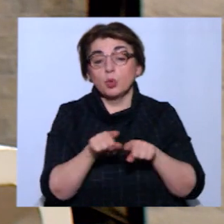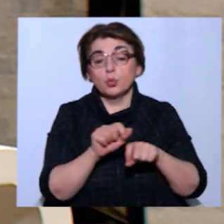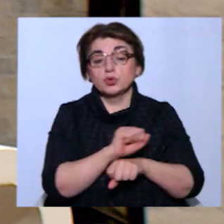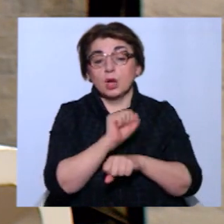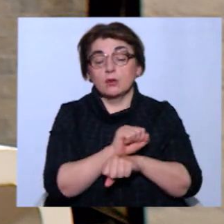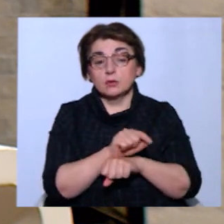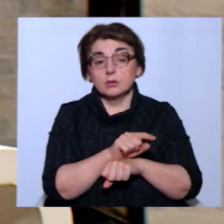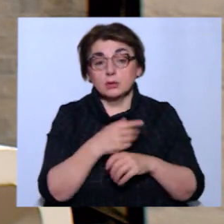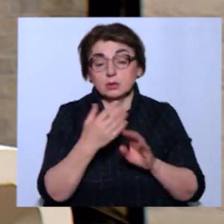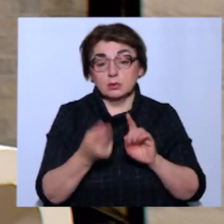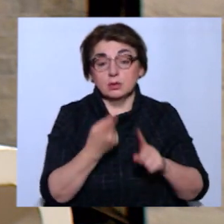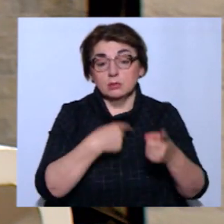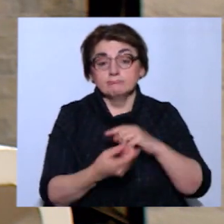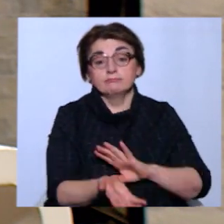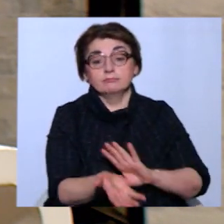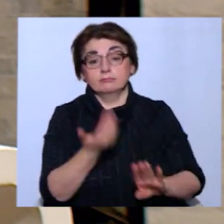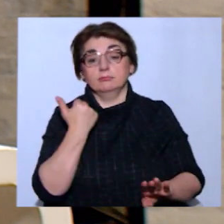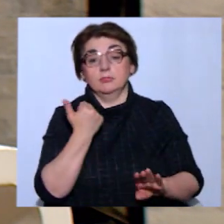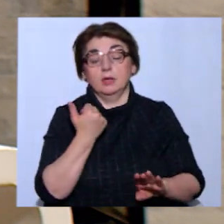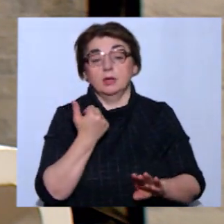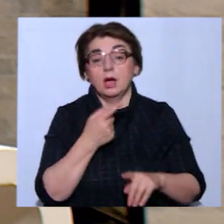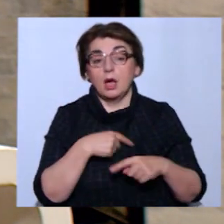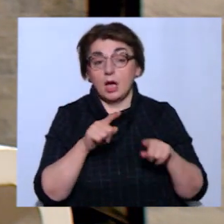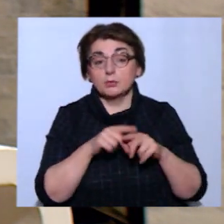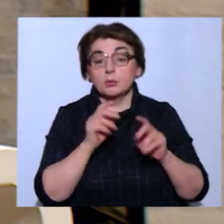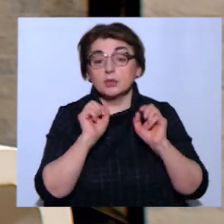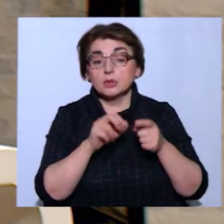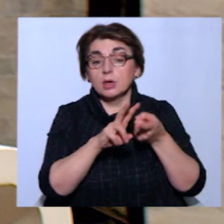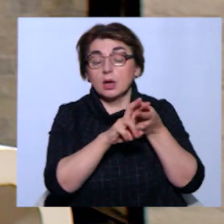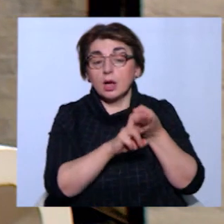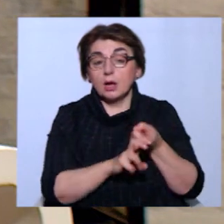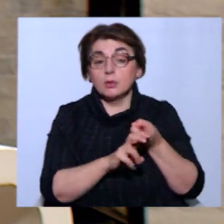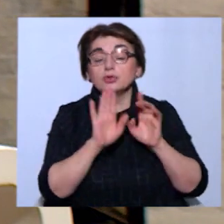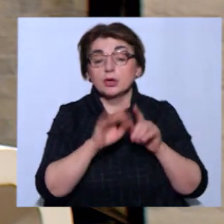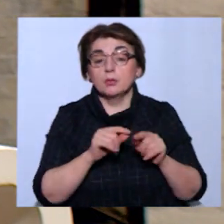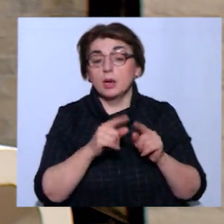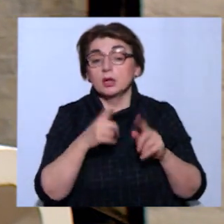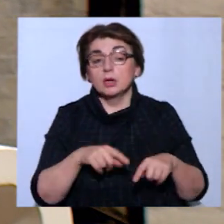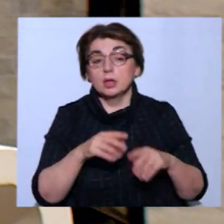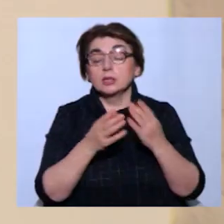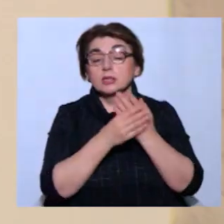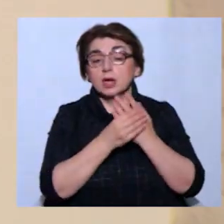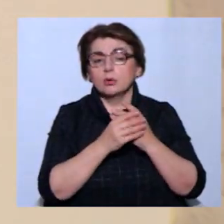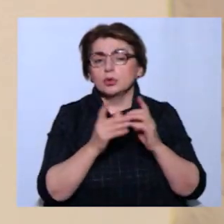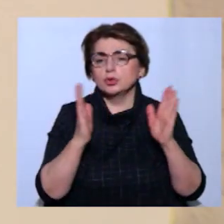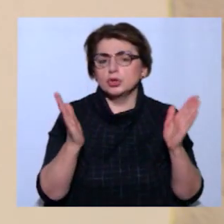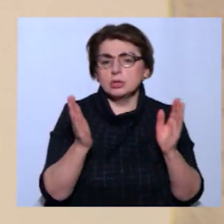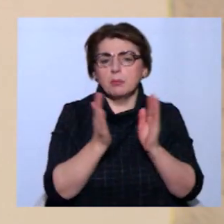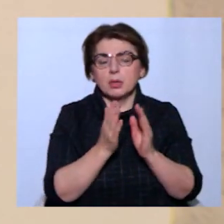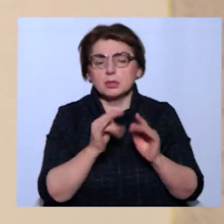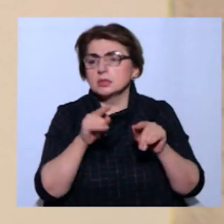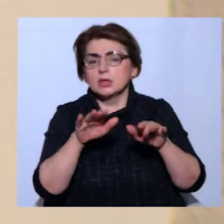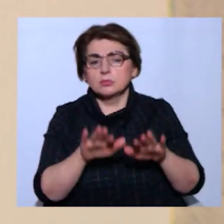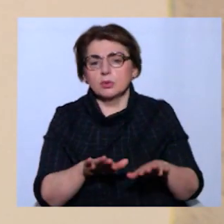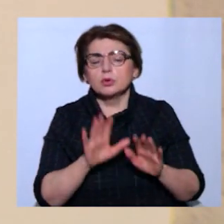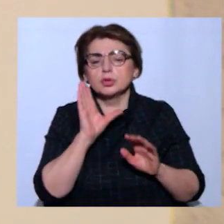ირეკლავს. ეკო სახით უბრუნდება ის ღამურებს და ამიტომ მათ შეუძლიათ დაადგინონ ზომა ამ სხეულის და ასევე ადგენ